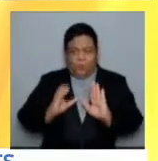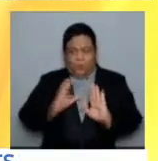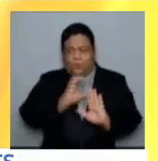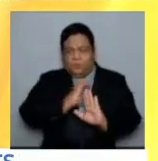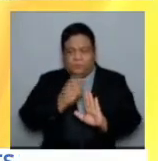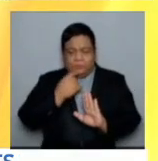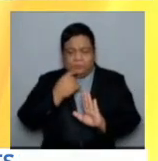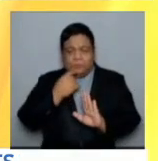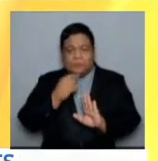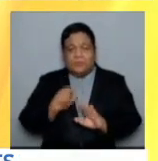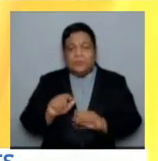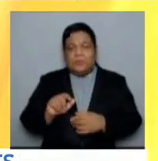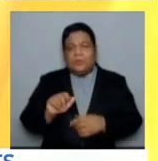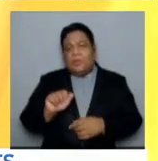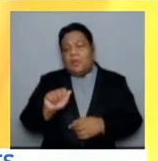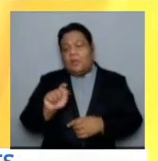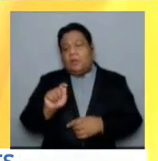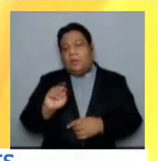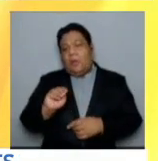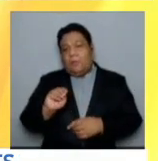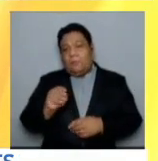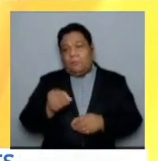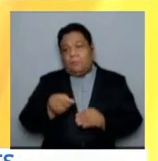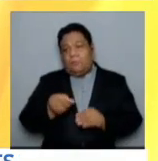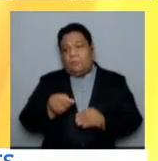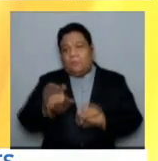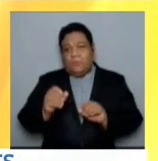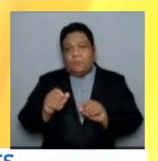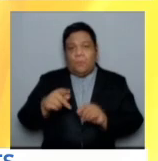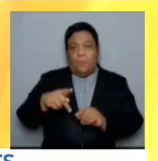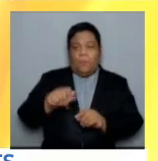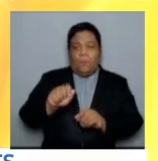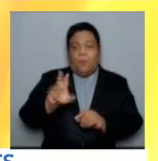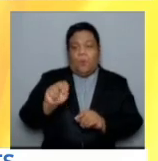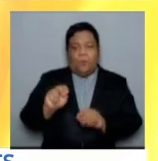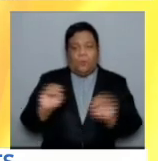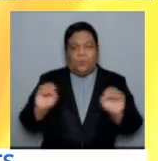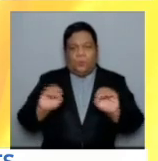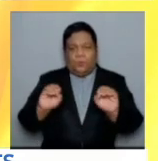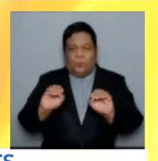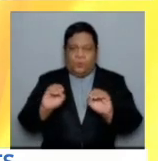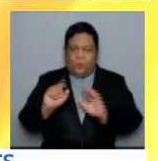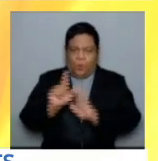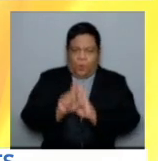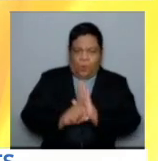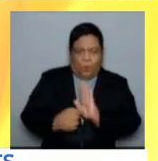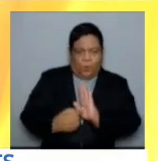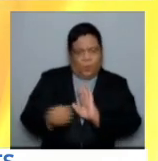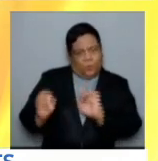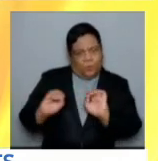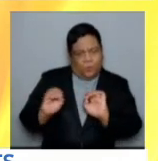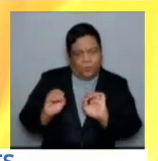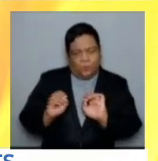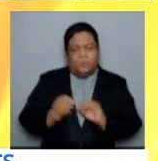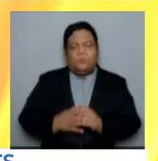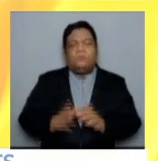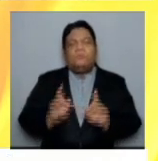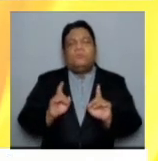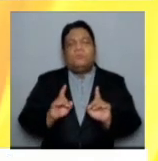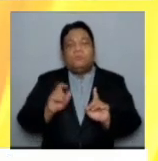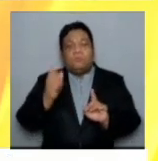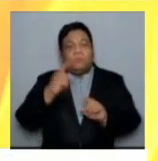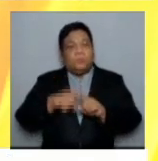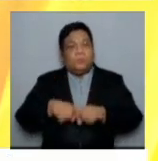wala naman akong alam na meron ng naipasang ganung batas. Pero depende din, dahil maaari maging sakop